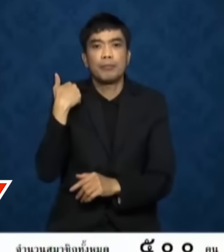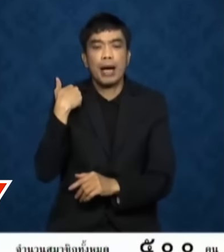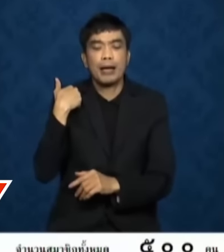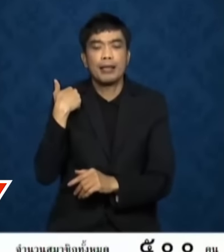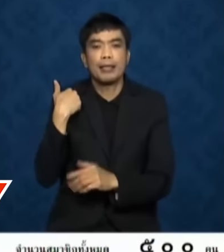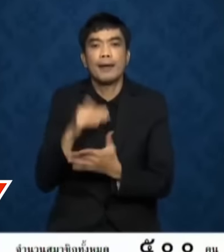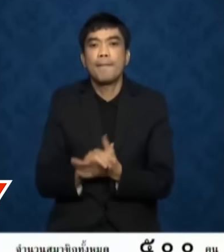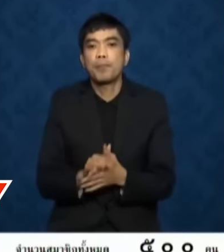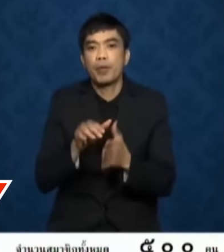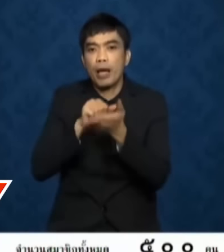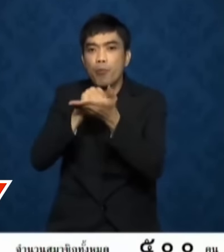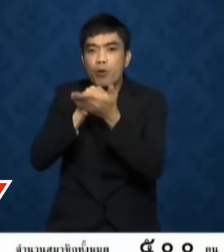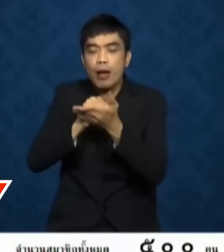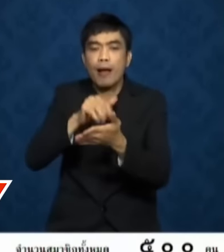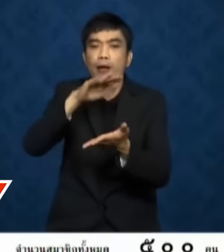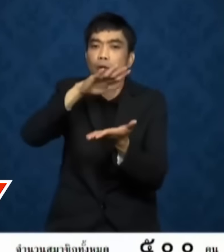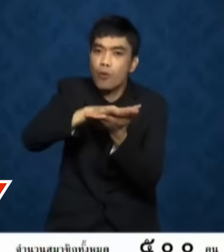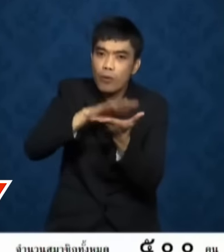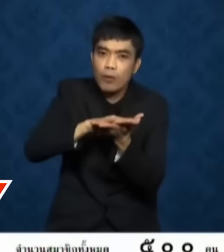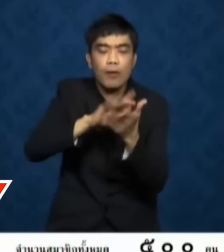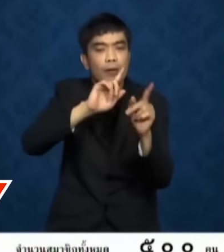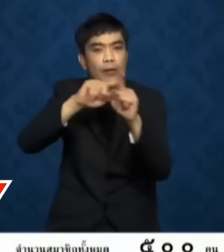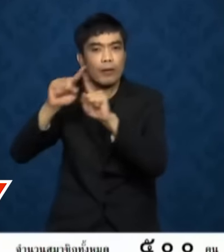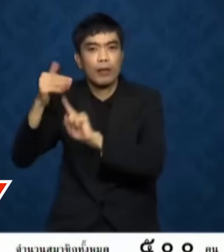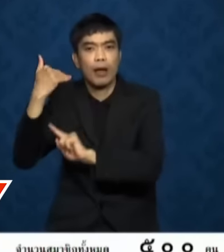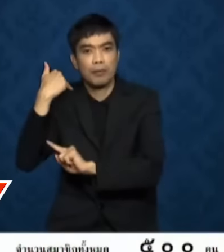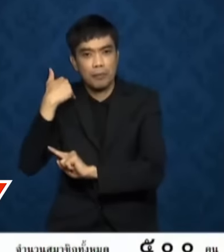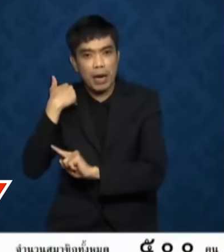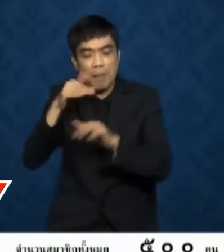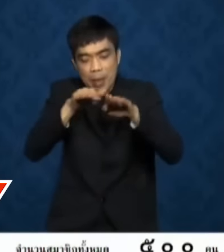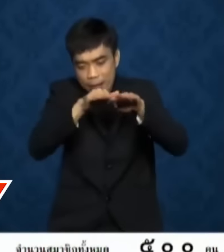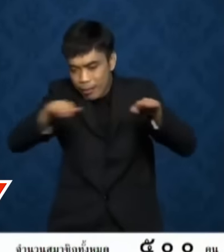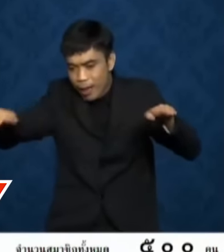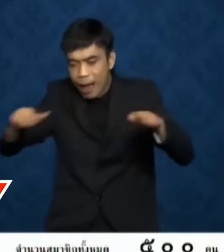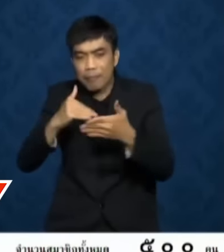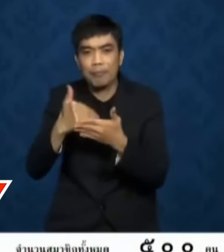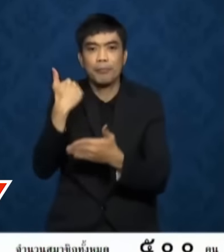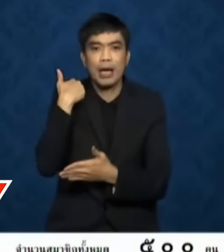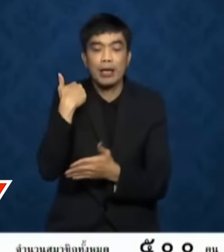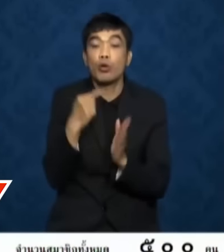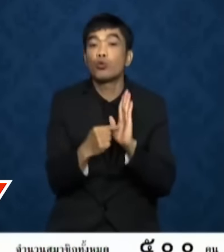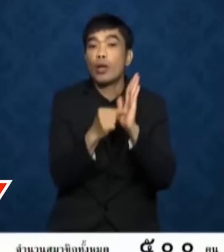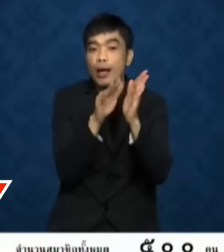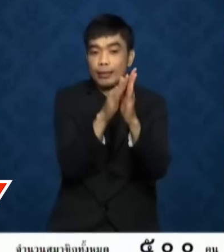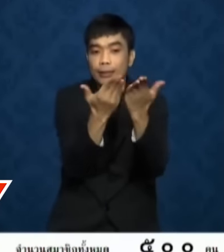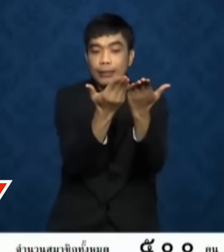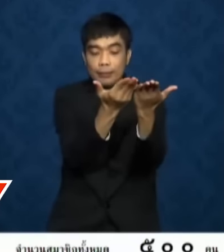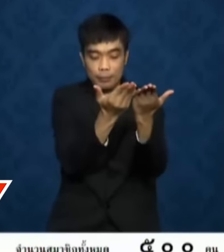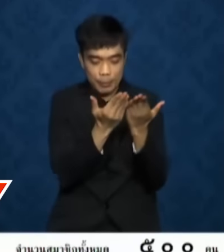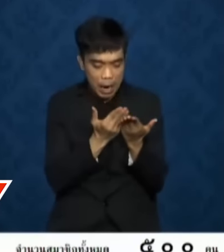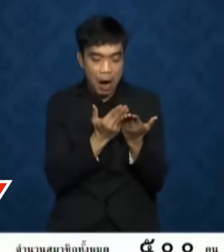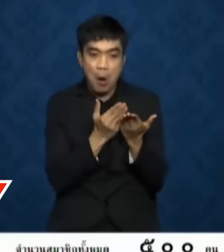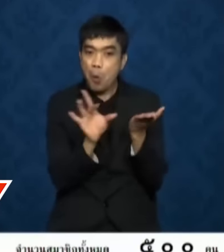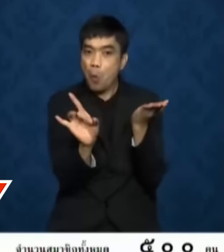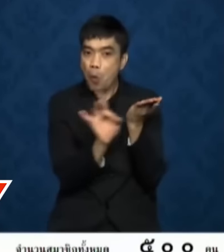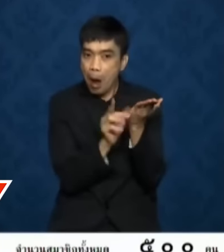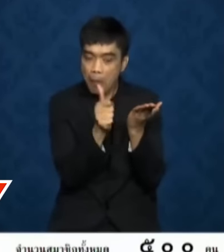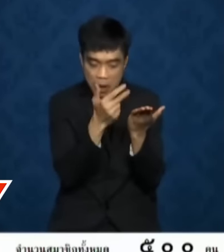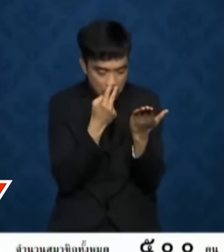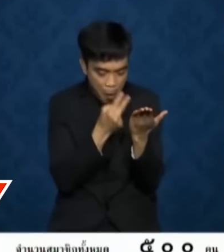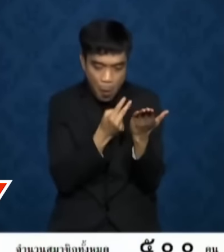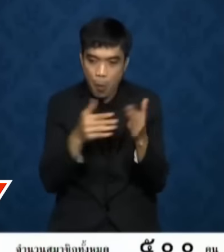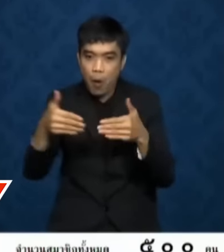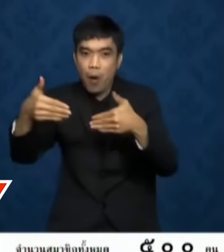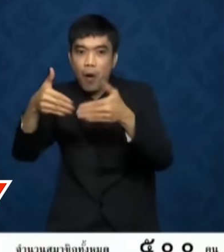ว่าการให้บริการในโรงเรียนนั้นเป็นไปตามมาตรฐานที่ควรจะเป็นหรือไม่หนังสือเรียนที่เขาได้รับได้คุณภาพหรือไม่ห้องน้ำที่